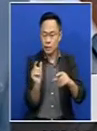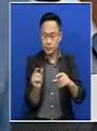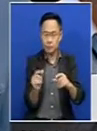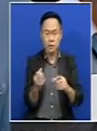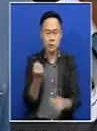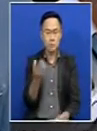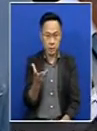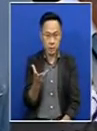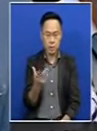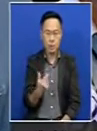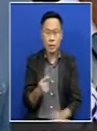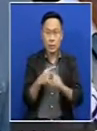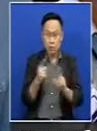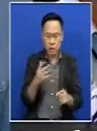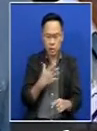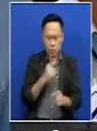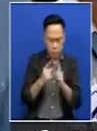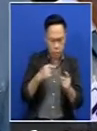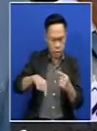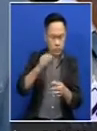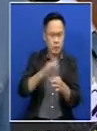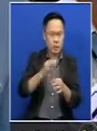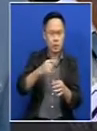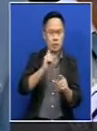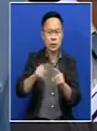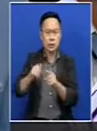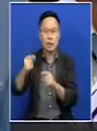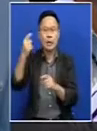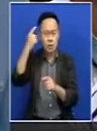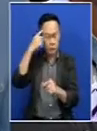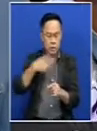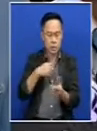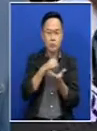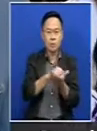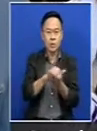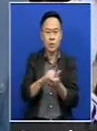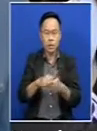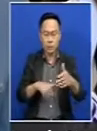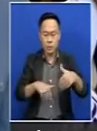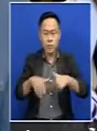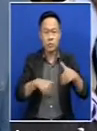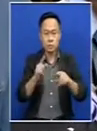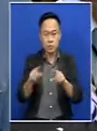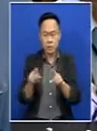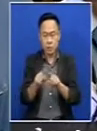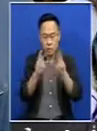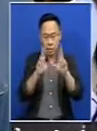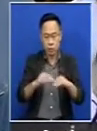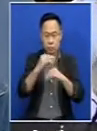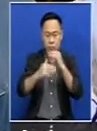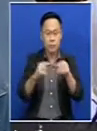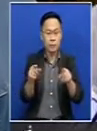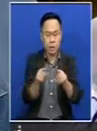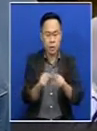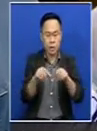านะครับแต่เบื้องต้นเนี่ยผมเองก็เชื่อว่าธนาคารพาณิชย์ก็อยากจะให้ระบบได้มีการใช้